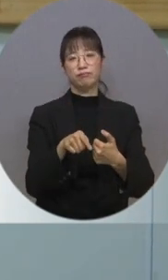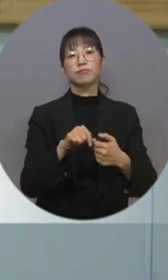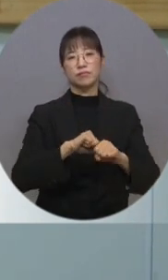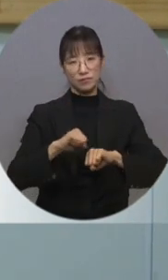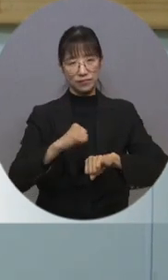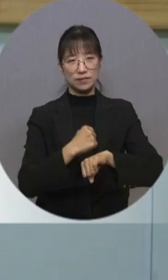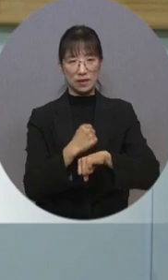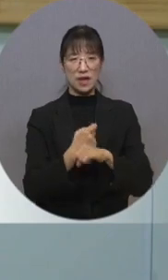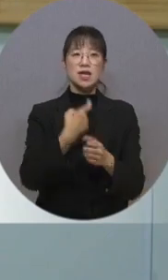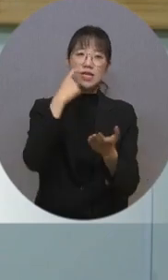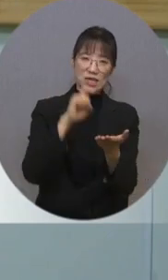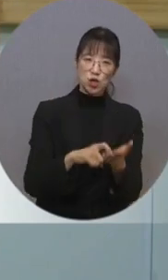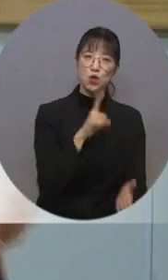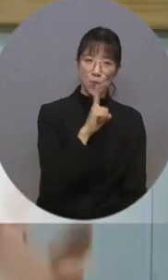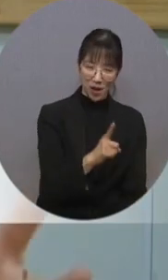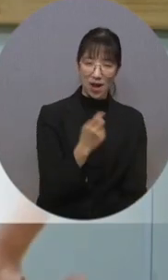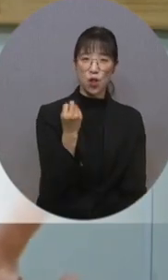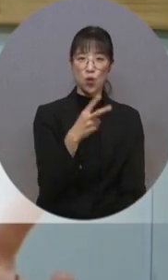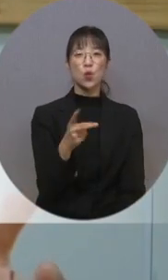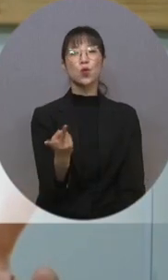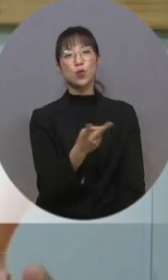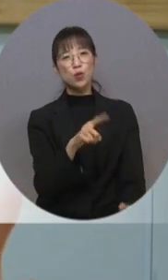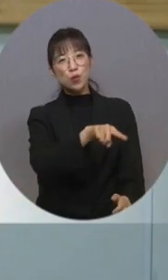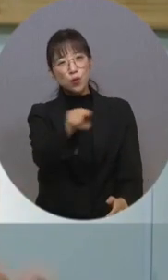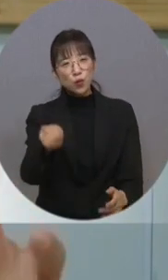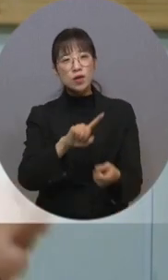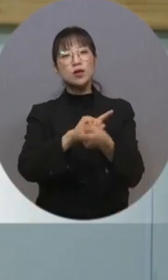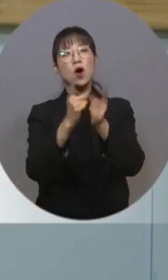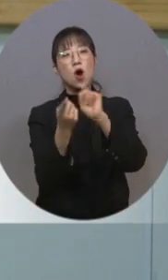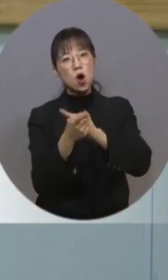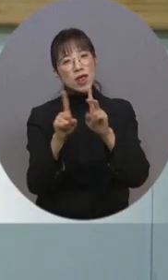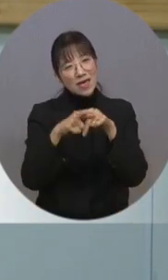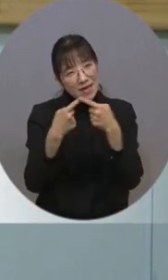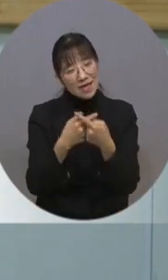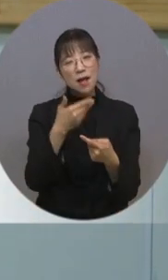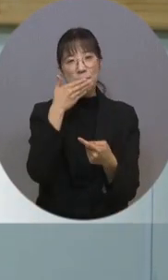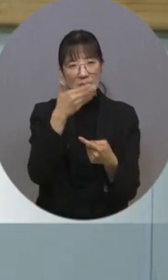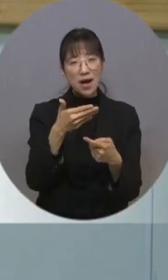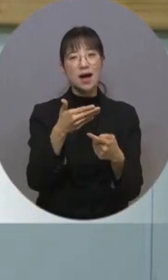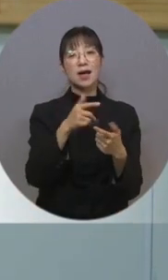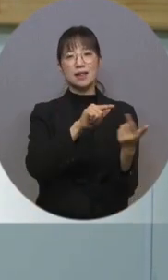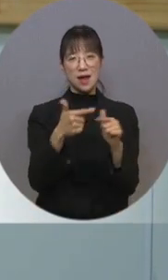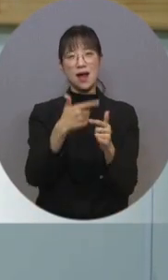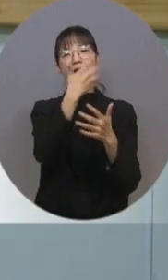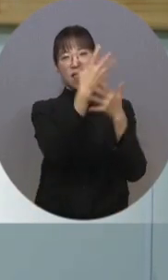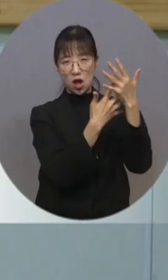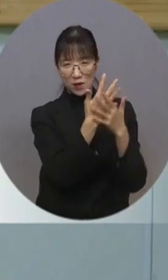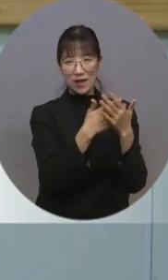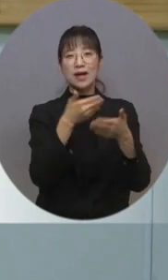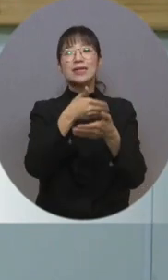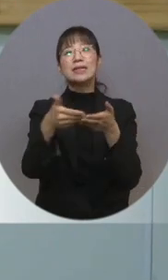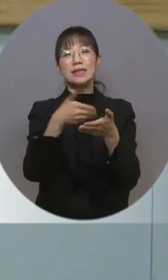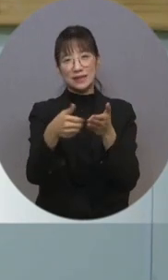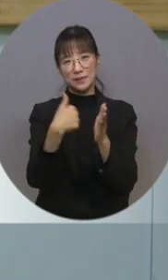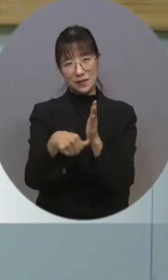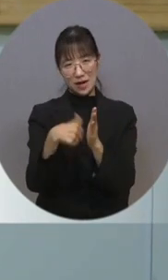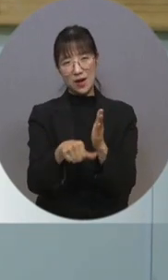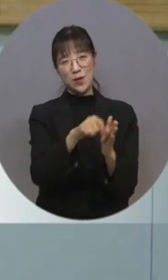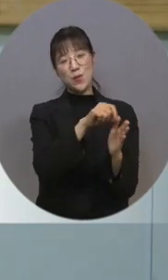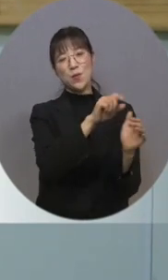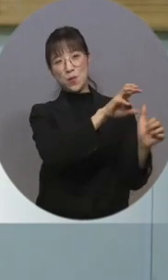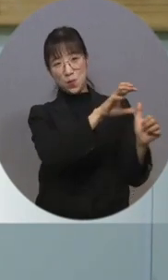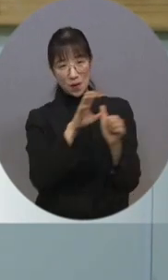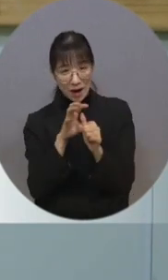쉬운 말로 그리고 그분들이 이해할 수 있는 방식의 다양한 동영상 그 다음에 그림 자료 이런 것들을